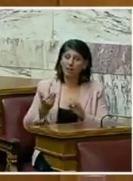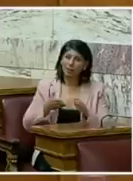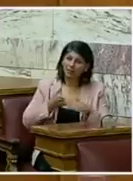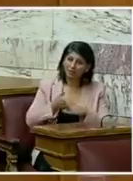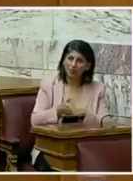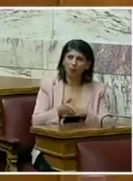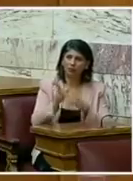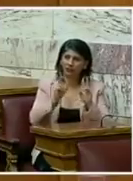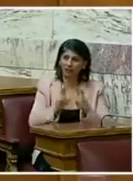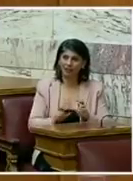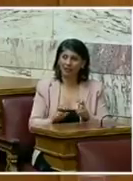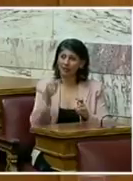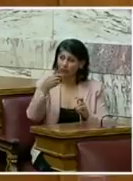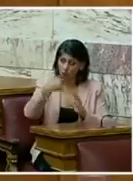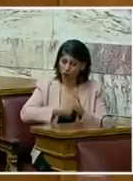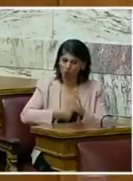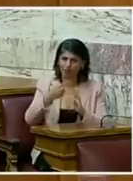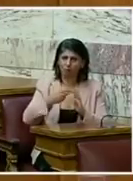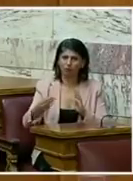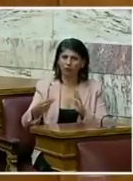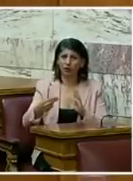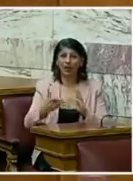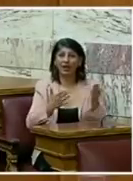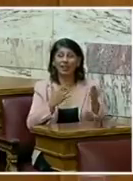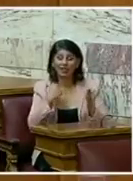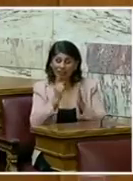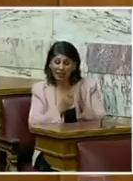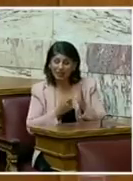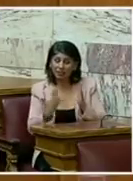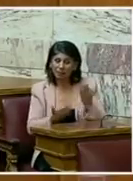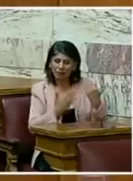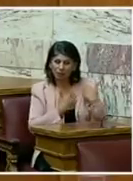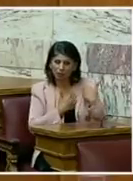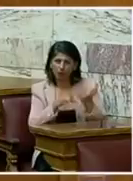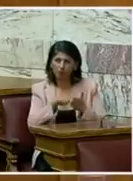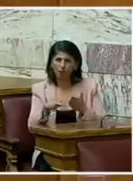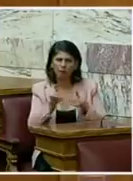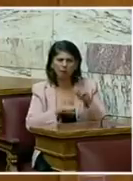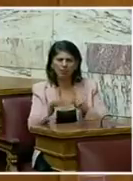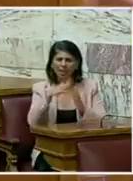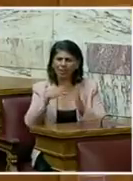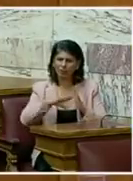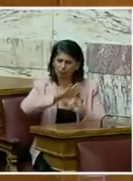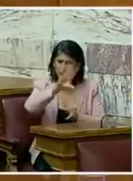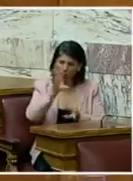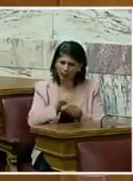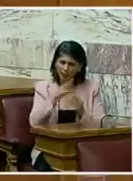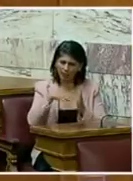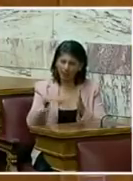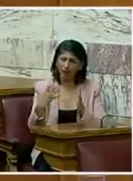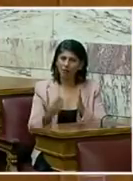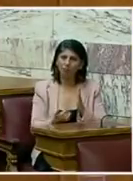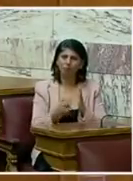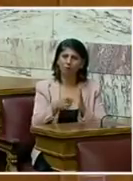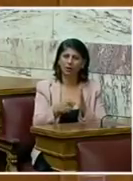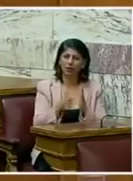την εξέταση της υπόθεσης, κρίνεις αν είσαι αρμόδιος και κρίνεις αν υπάρχει παραγραφή από ποια έγγραφα. Από τα συνοπτικά έγγραφα, αν υπάρχει παραγραφικό βούλημα ή αν υπάρχει